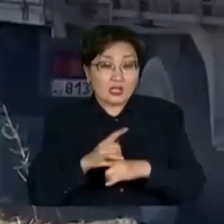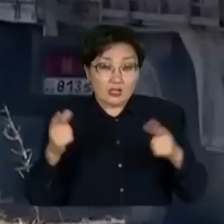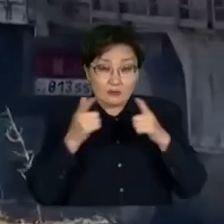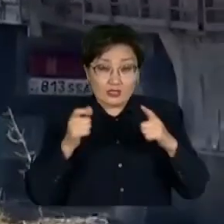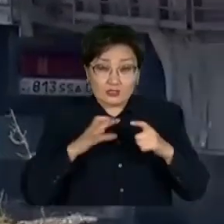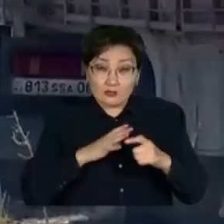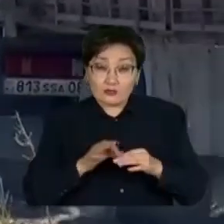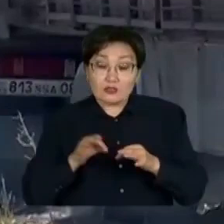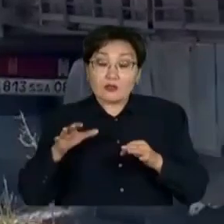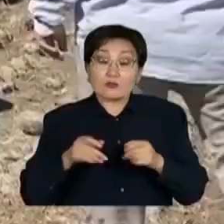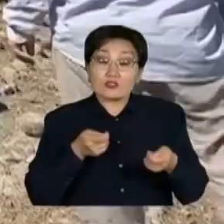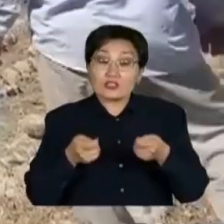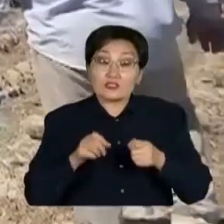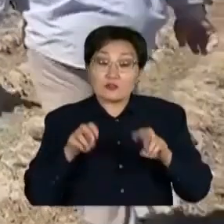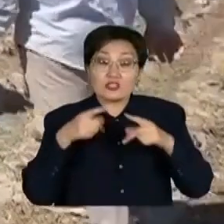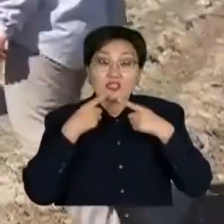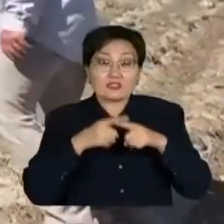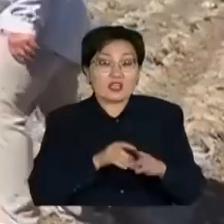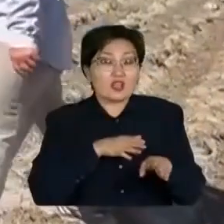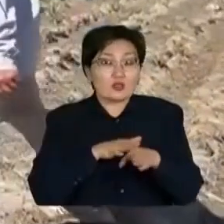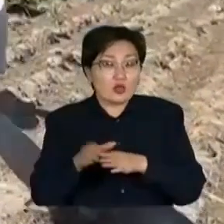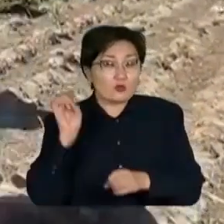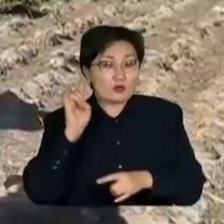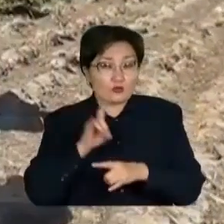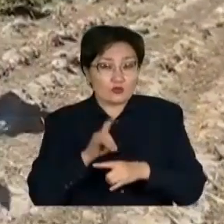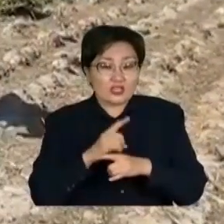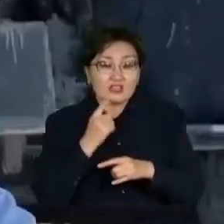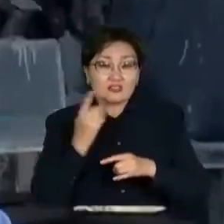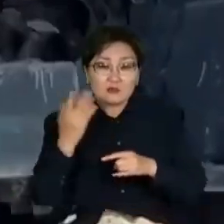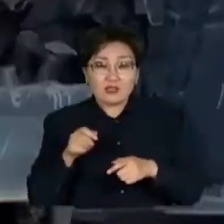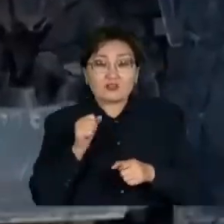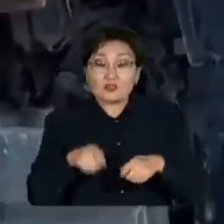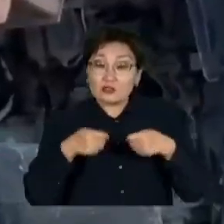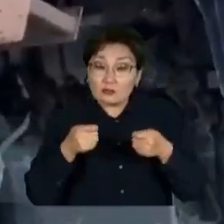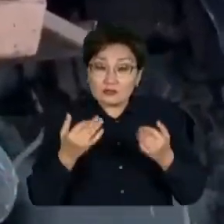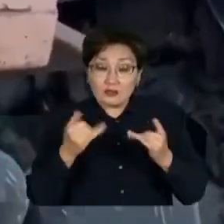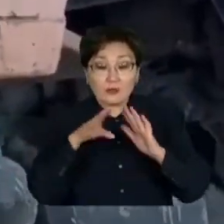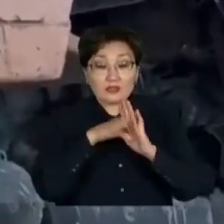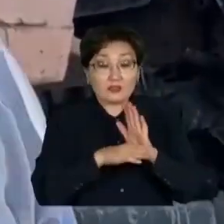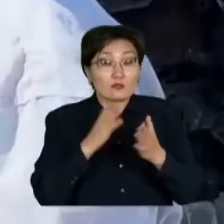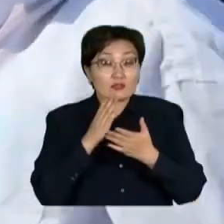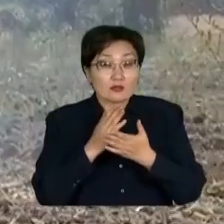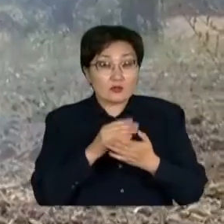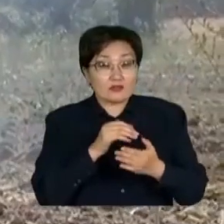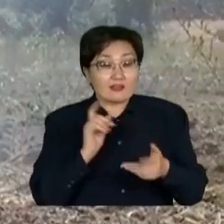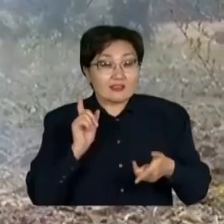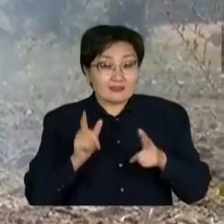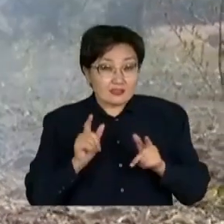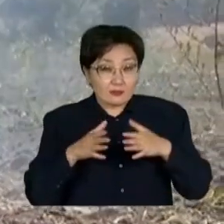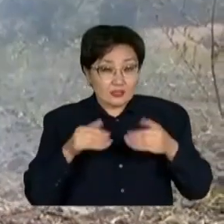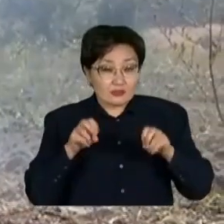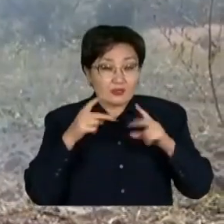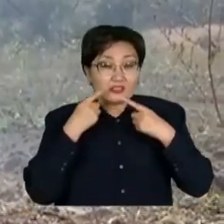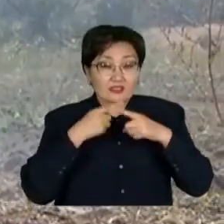шықты. Аймақ атқамінерлері техникамыз түгел деп үкіметке жыл сайын жалған есеп жасап жүріпті. Қазір тізімде бар, бірақ өзі жоқ шарамсыз техника